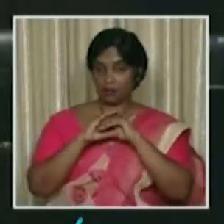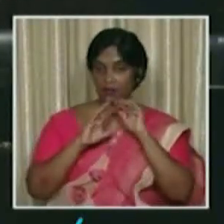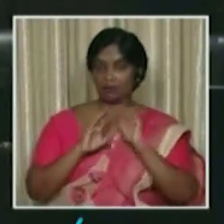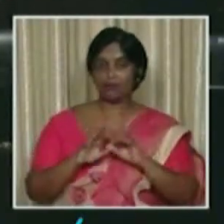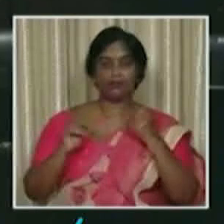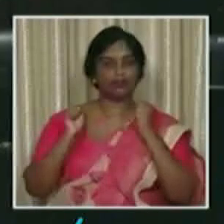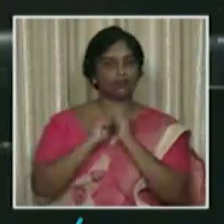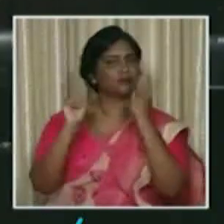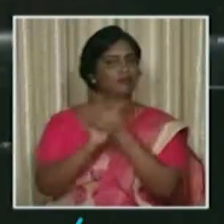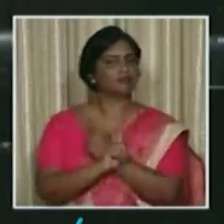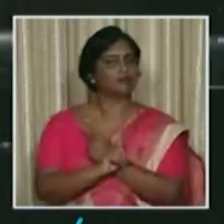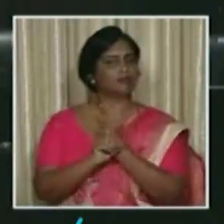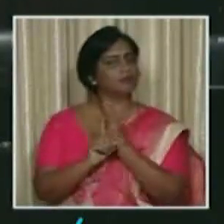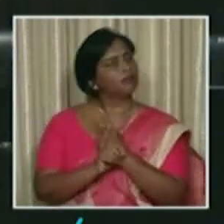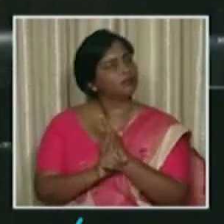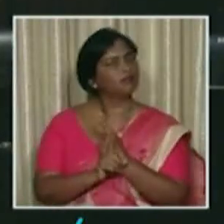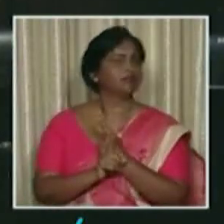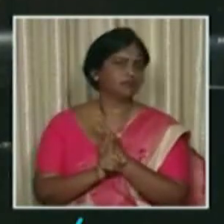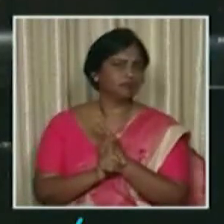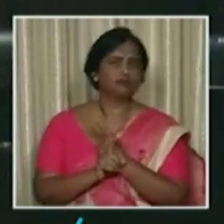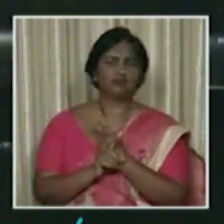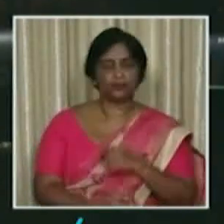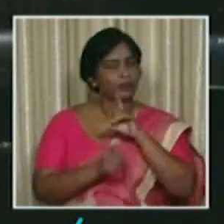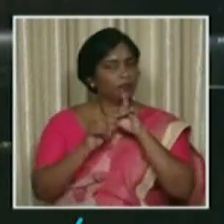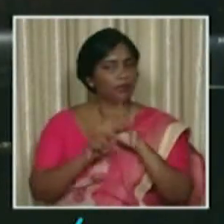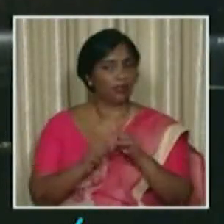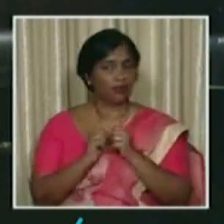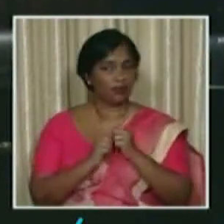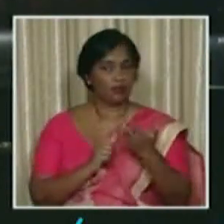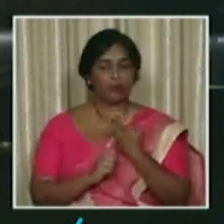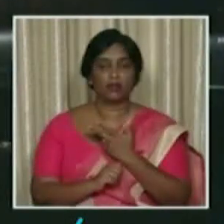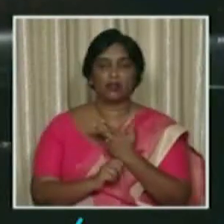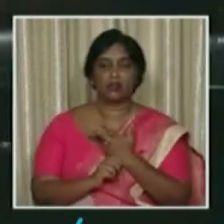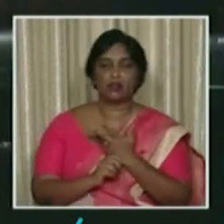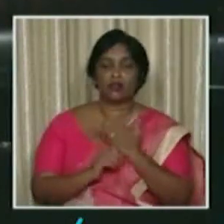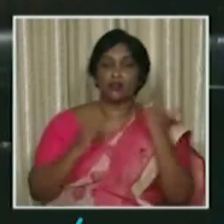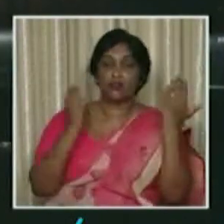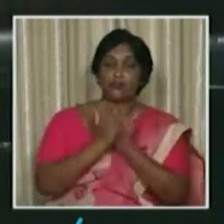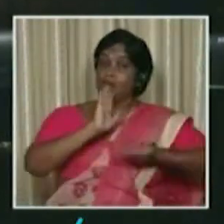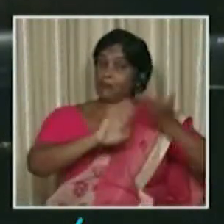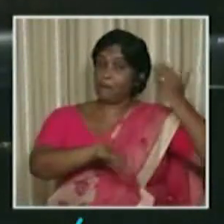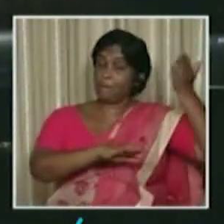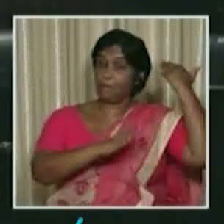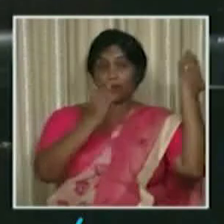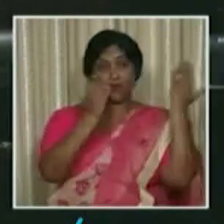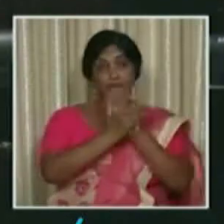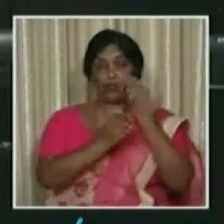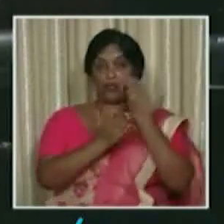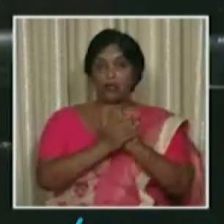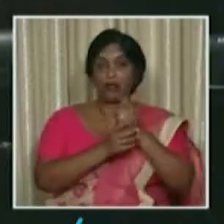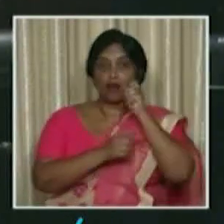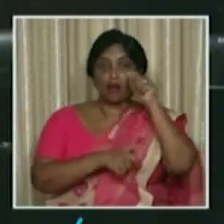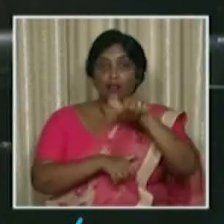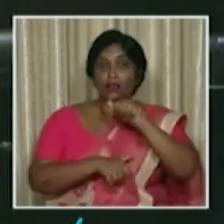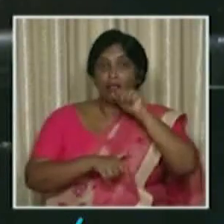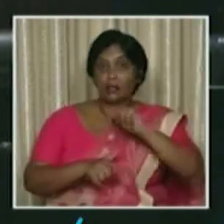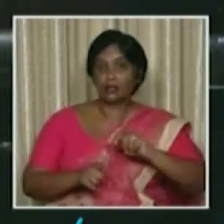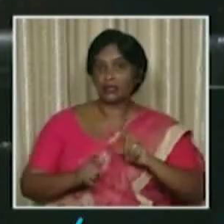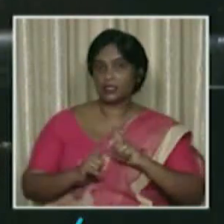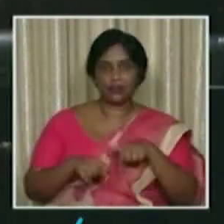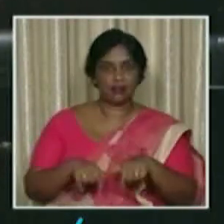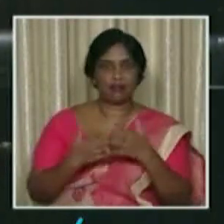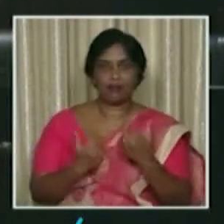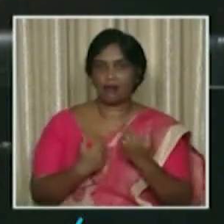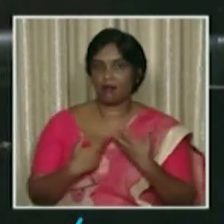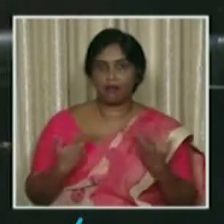ස්ථාන මාරු වීම ඉතාම අකාරුණිකයි විජේමාලනී සිනමා වෘතාන්ත මිනිස්සුන්ගේ ඇත්ත ජීවිතවල අද අපේක්ෂා කරන්න